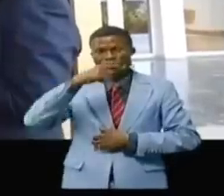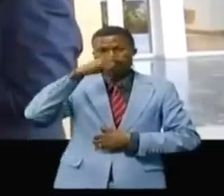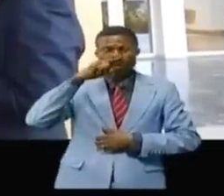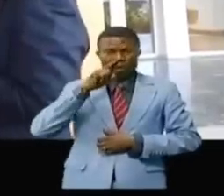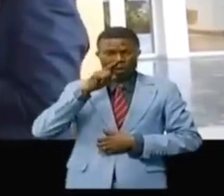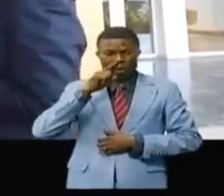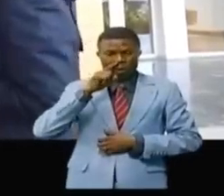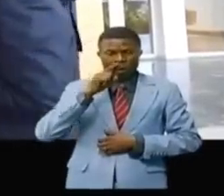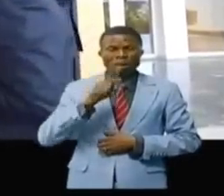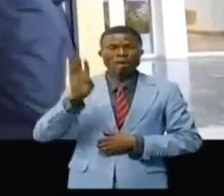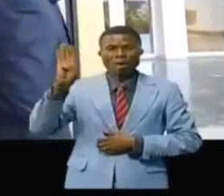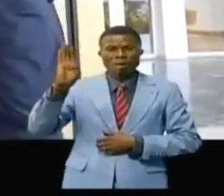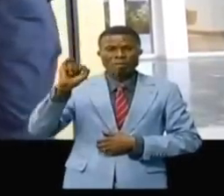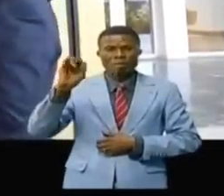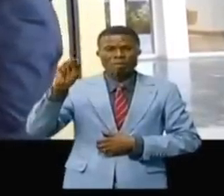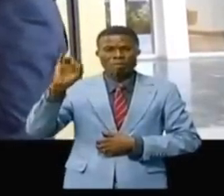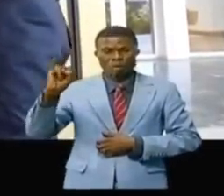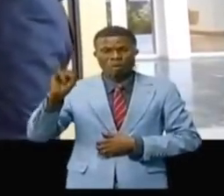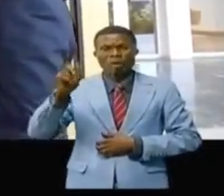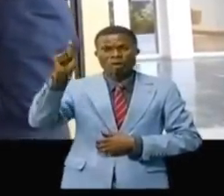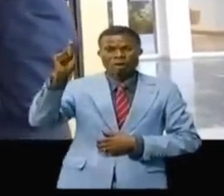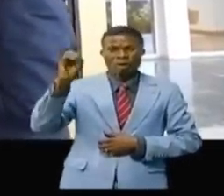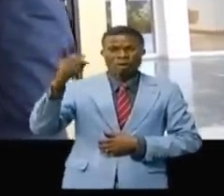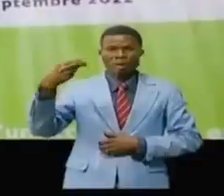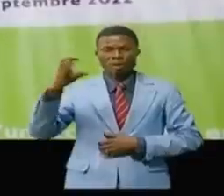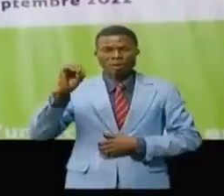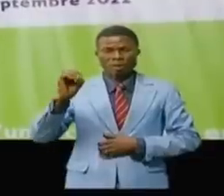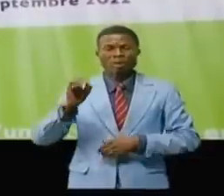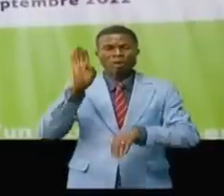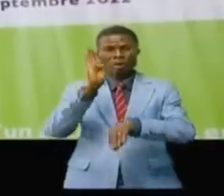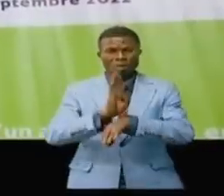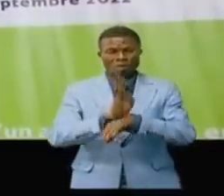Gabon, le Bénin, le Togo, le